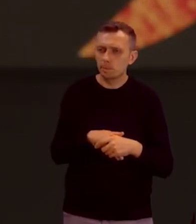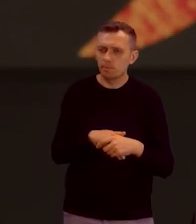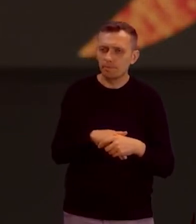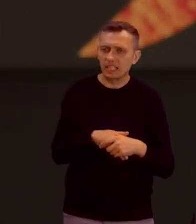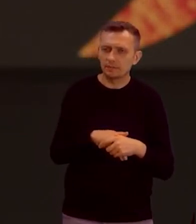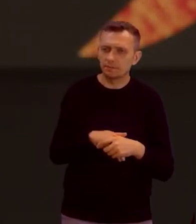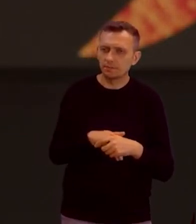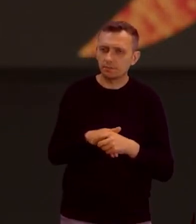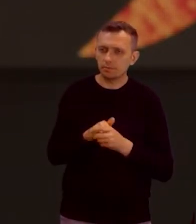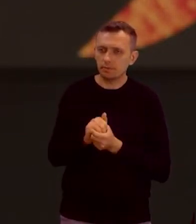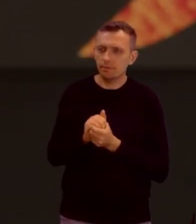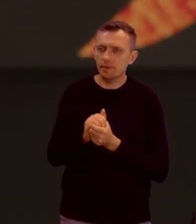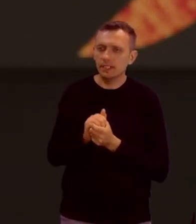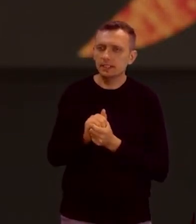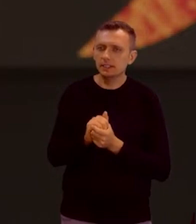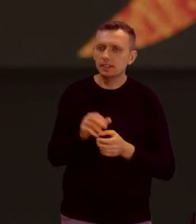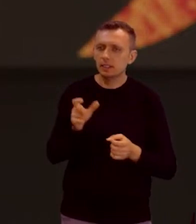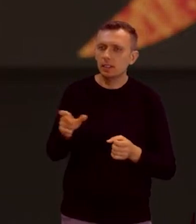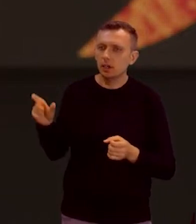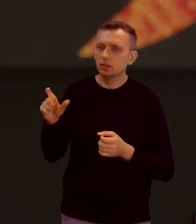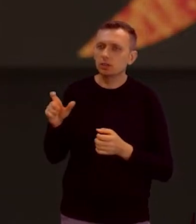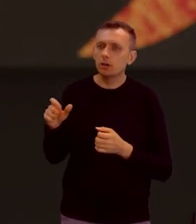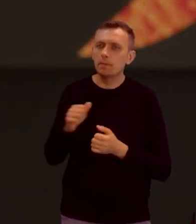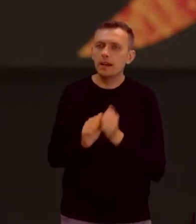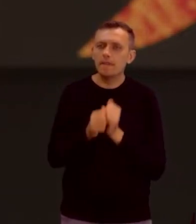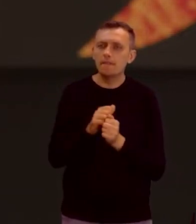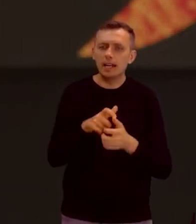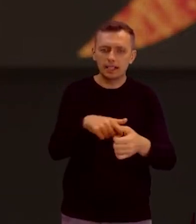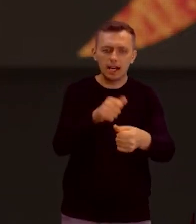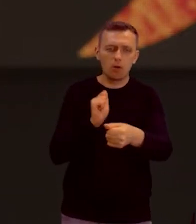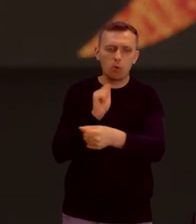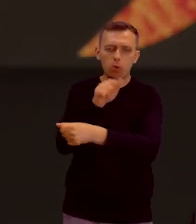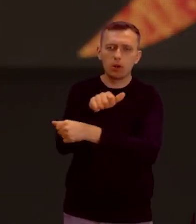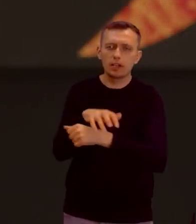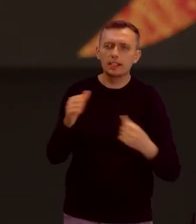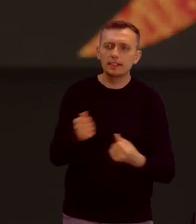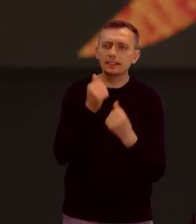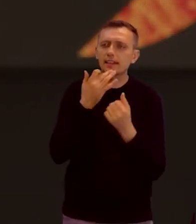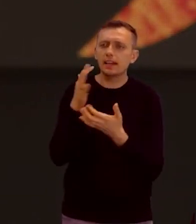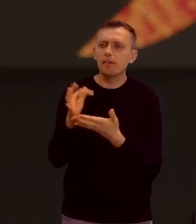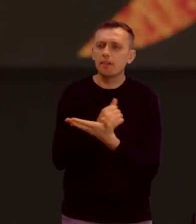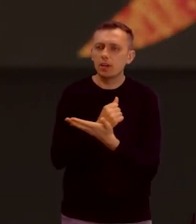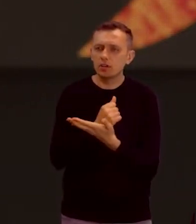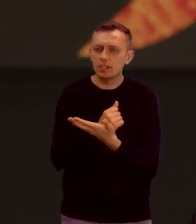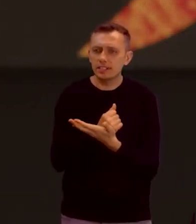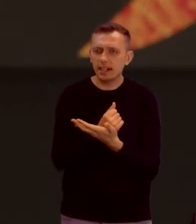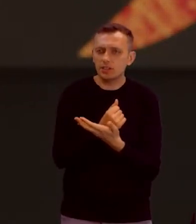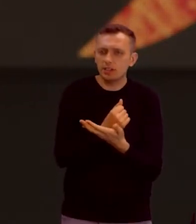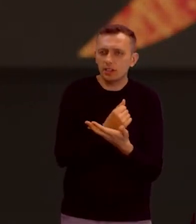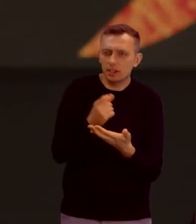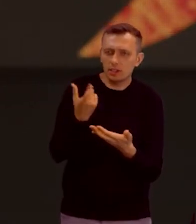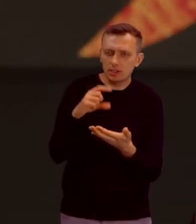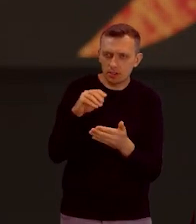obdarowaniem, które jest w środku, tylko starają się je wykorzystać. To cenna lekcja. Nie walczyć